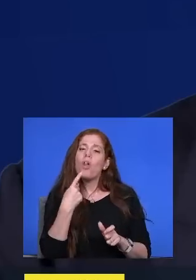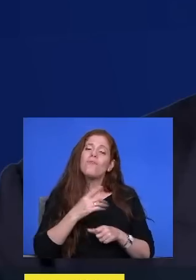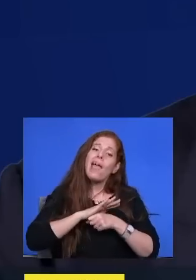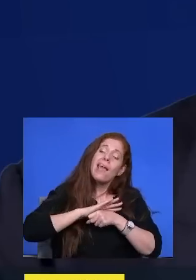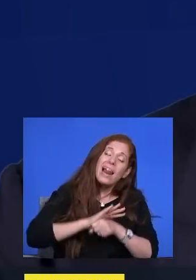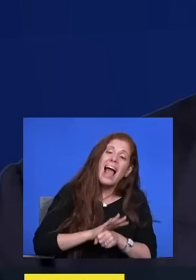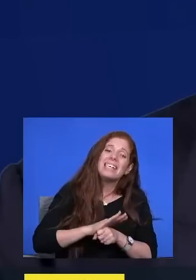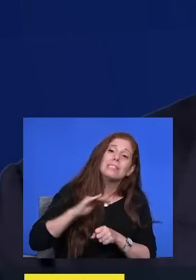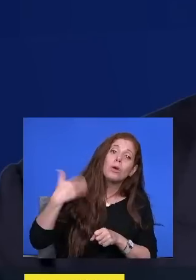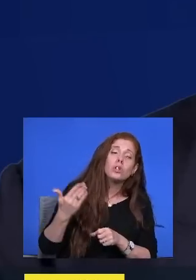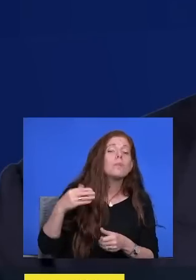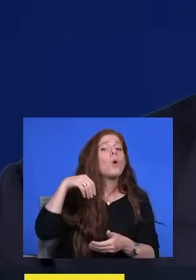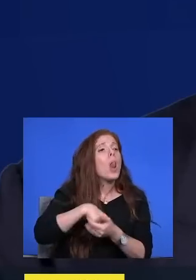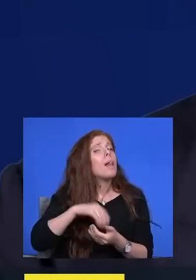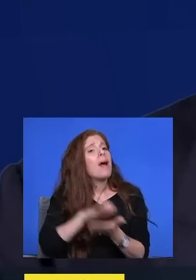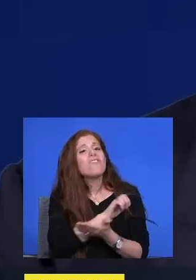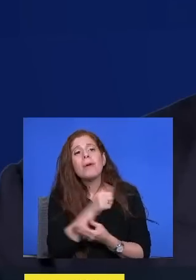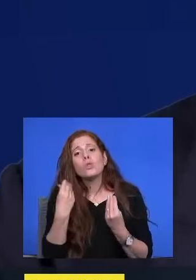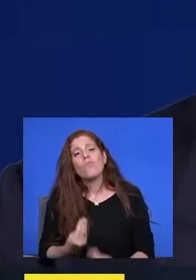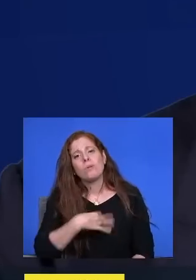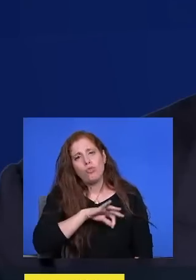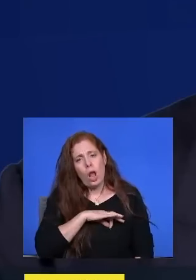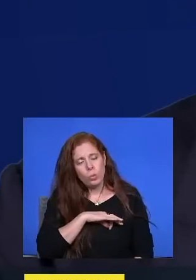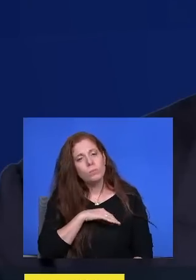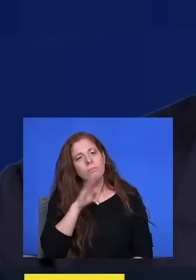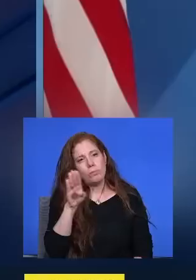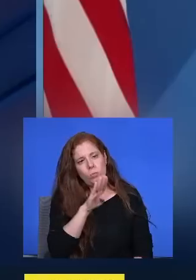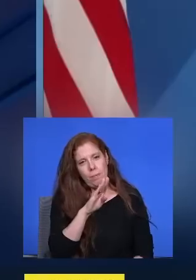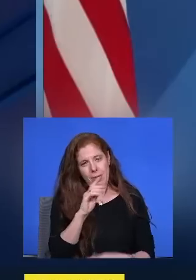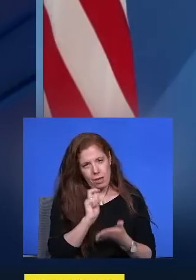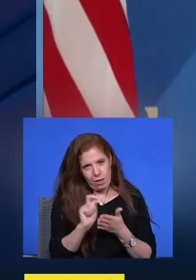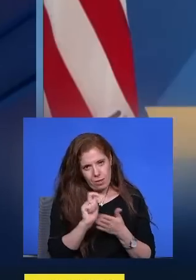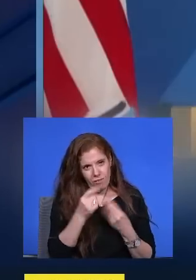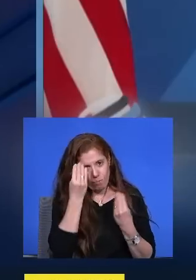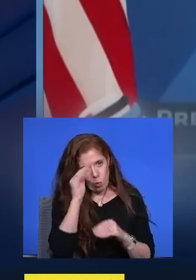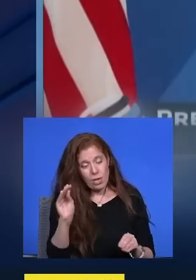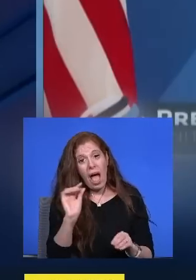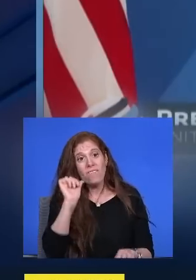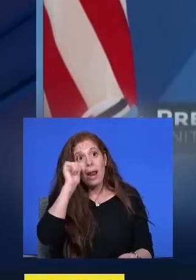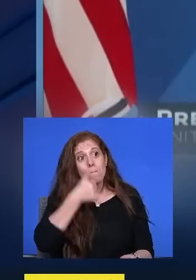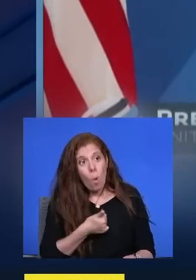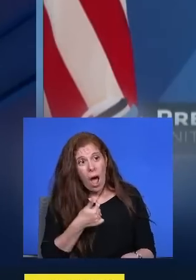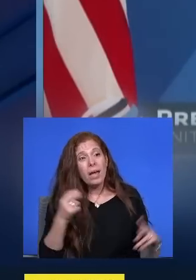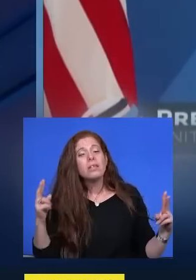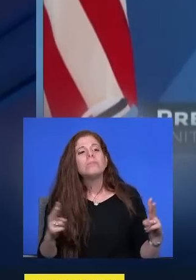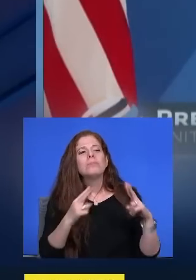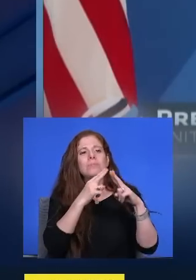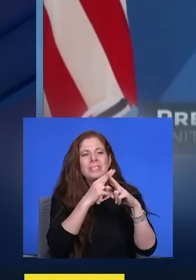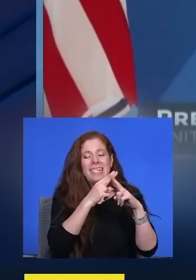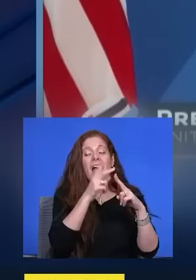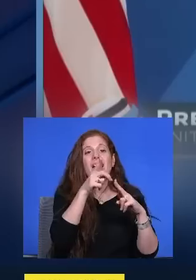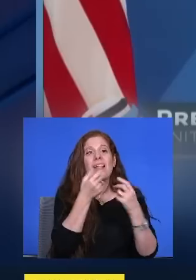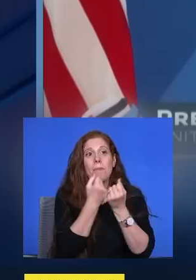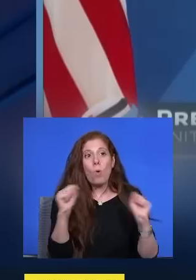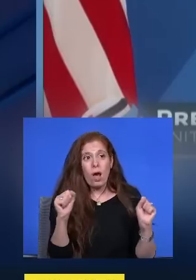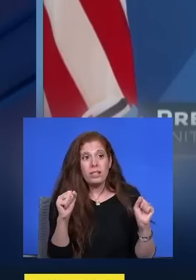כולל מחברינו הטובים ביותר, כתב נתניהו בהודעה שפרסם. אבל למחרת, בפסגת הדמוקרטיה שארגן ביידן, הטון